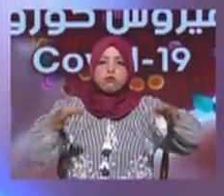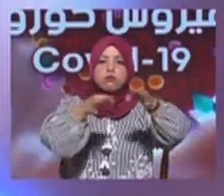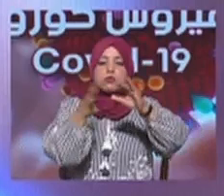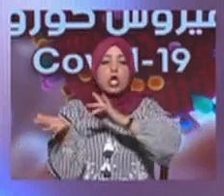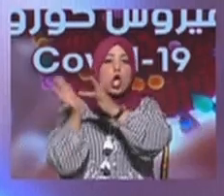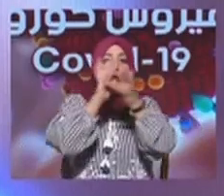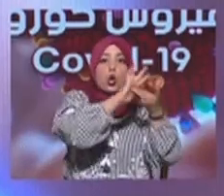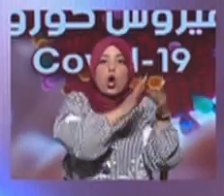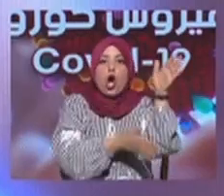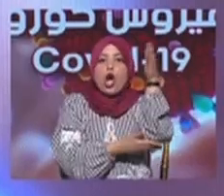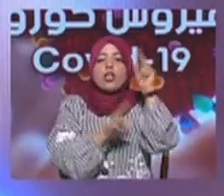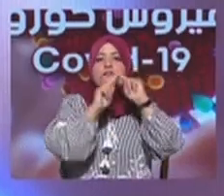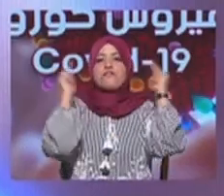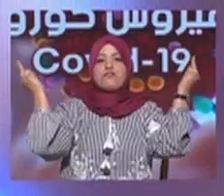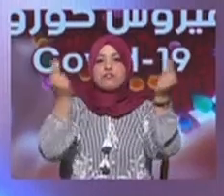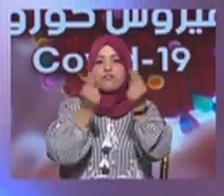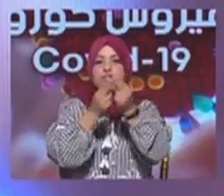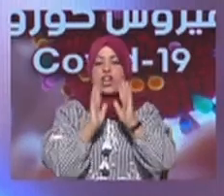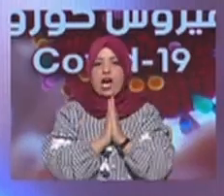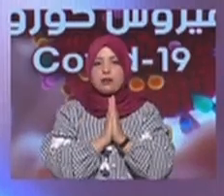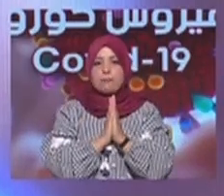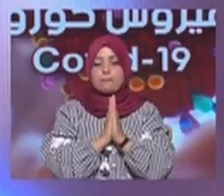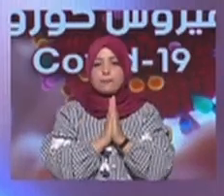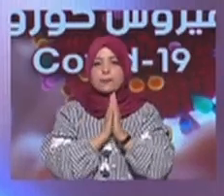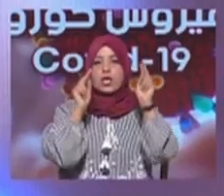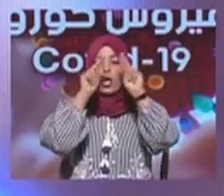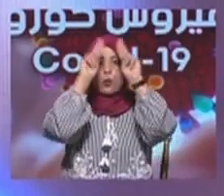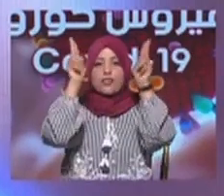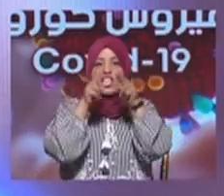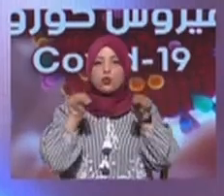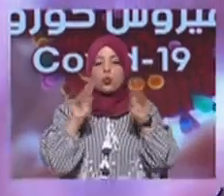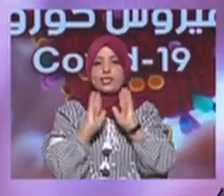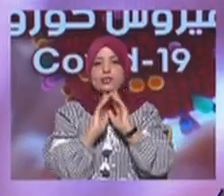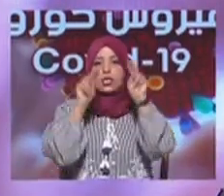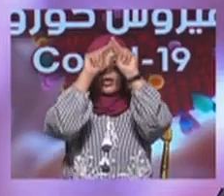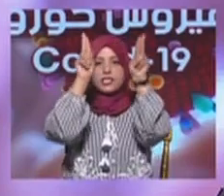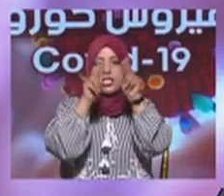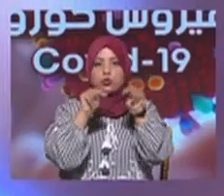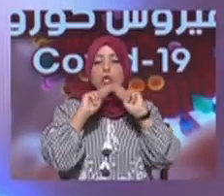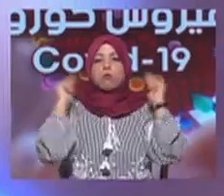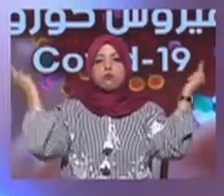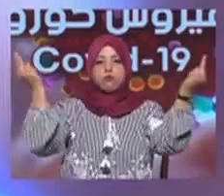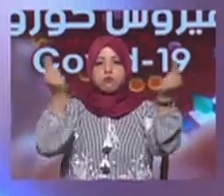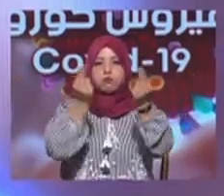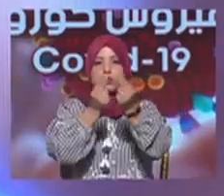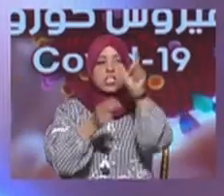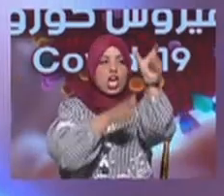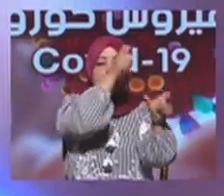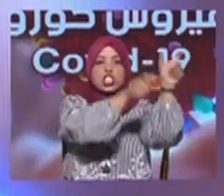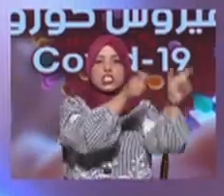في البنك انترناسيونال والناس كل تعرفوهش تعرفوا الناس كل تتعرف عليه والناس كل